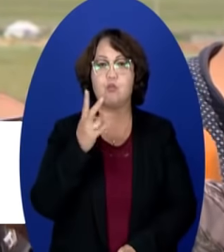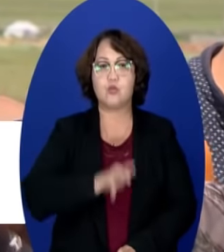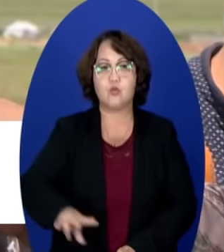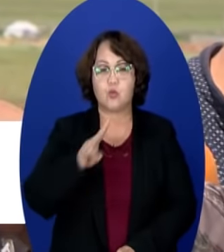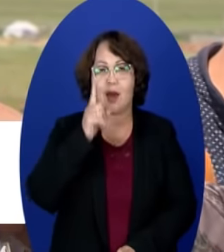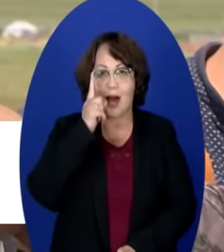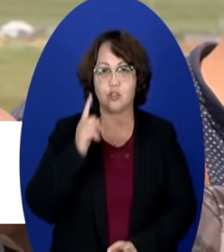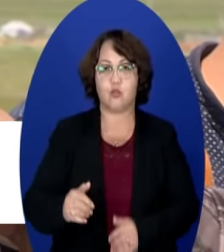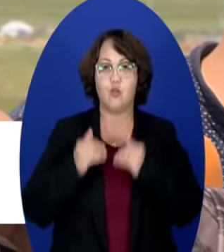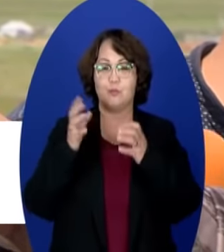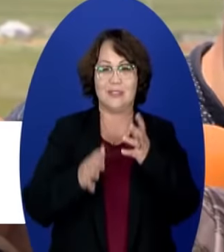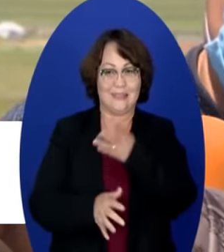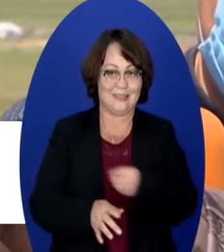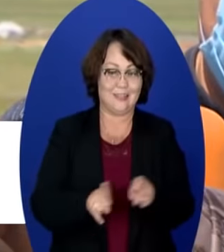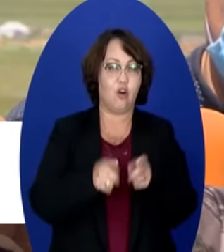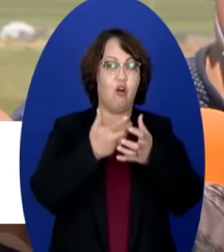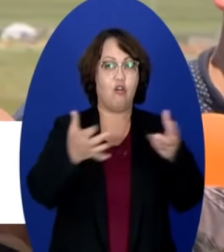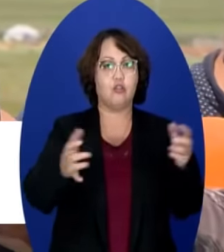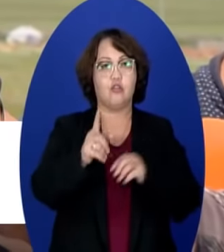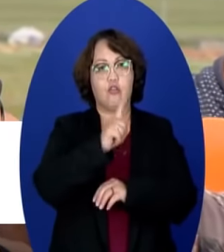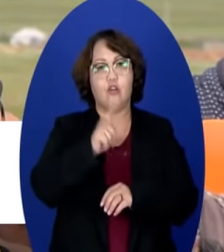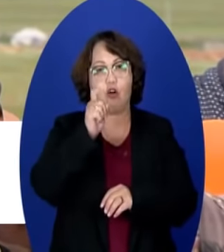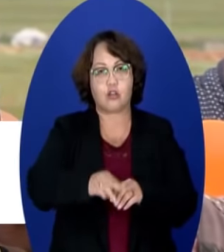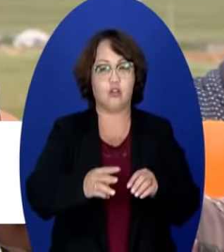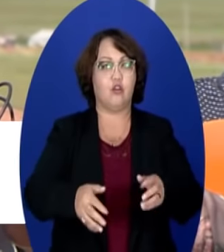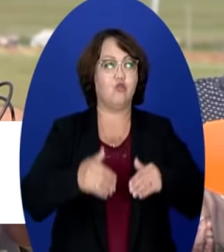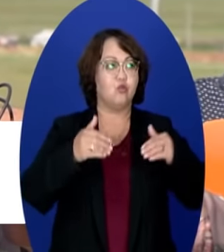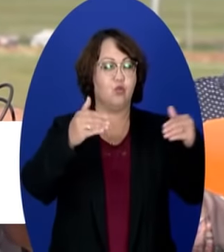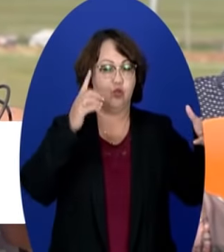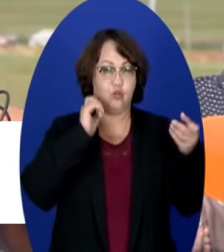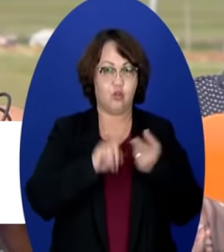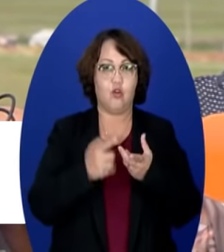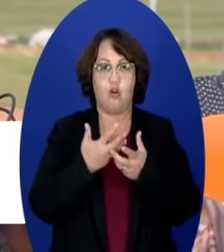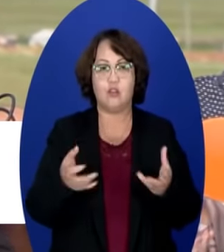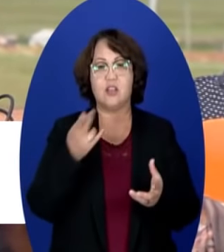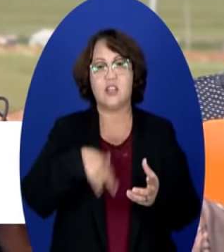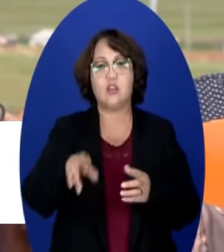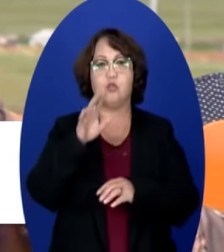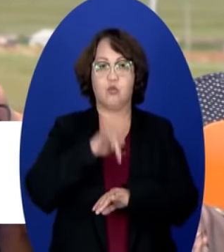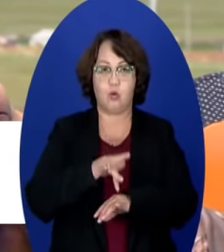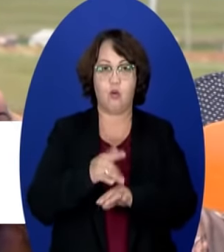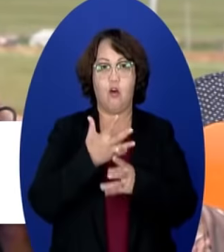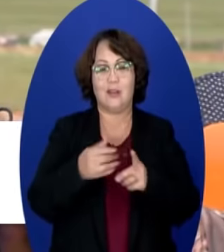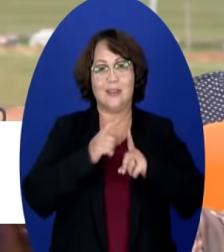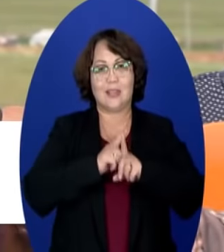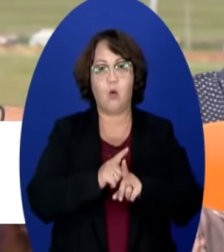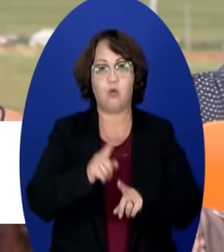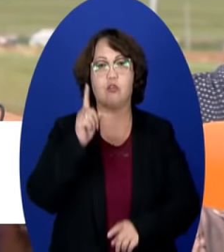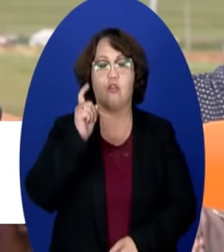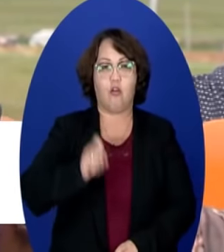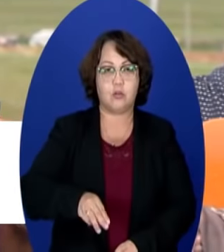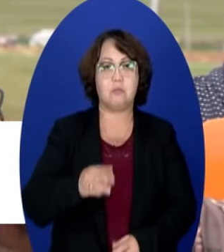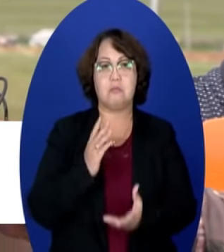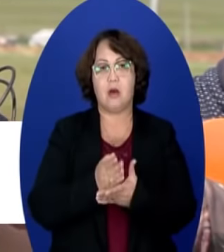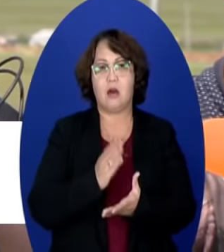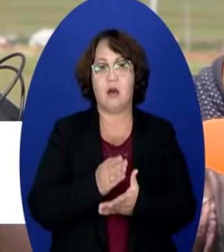олон хотуудыг хөгжүүлэх энэ бодлогын хүрээнд явж байна. Тийм учраас олон дэд төвтэй, олон дагуул хоттой, за